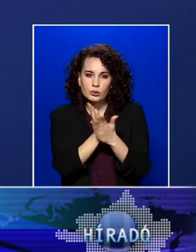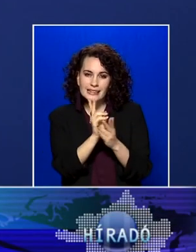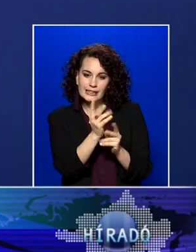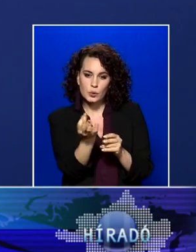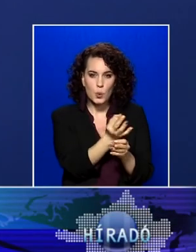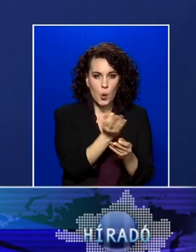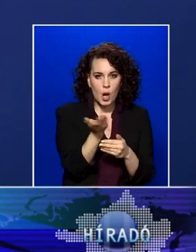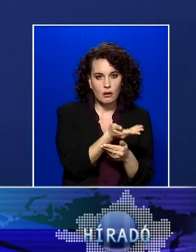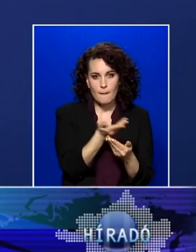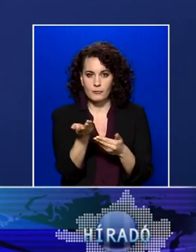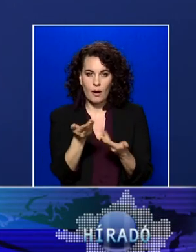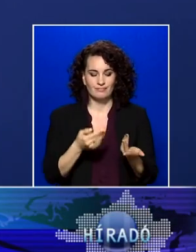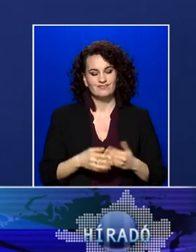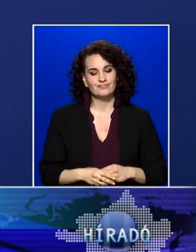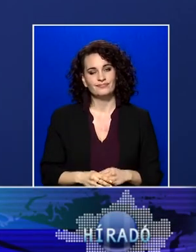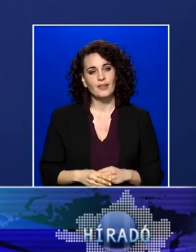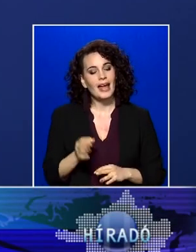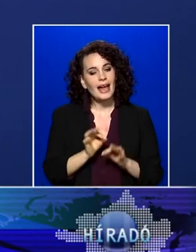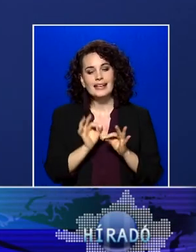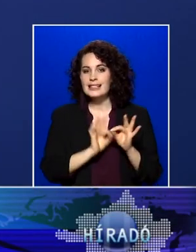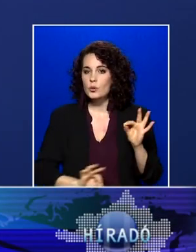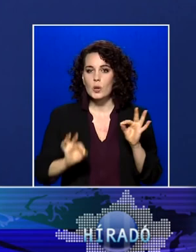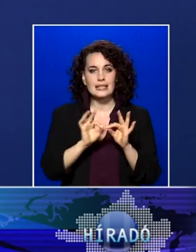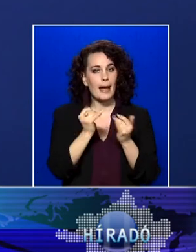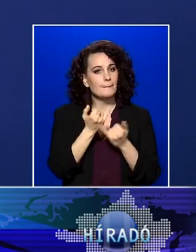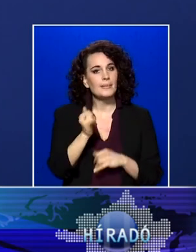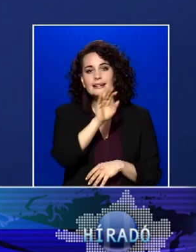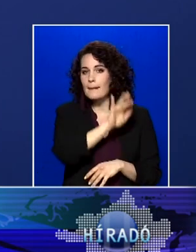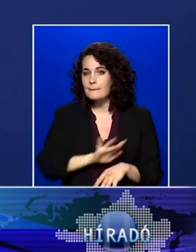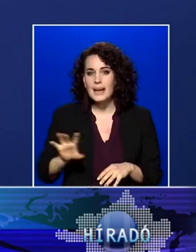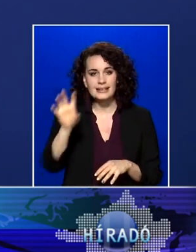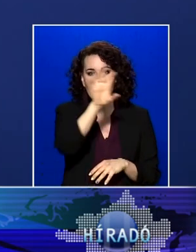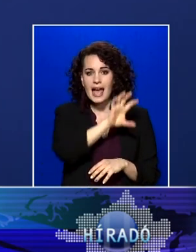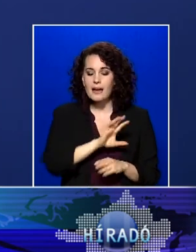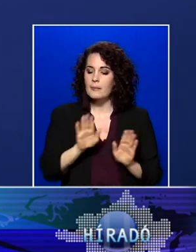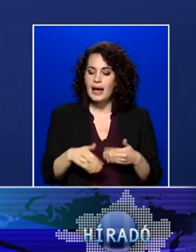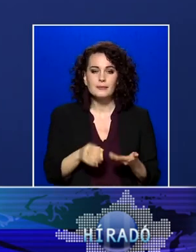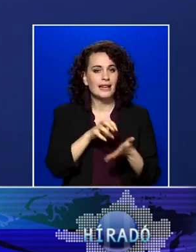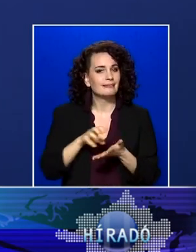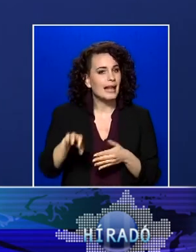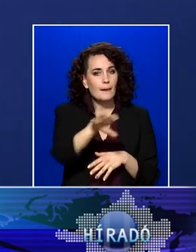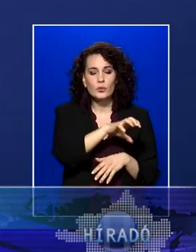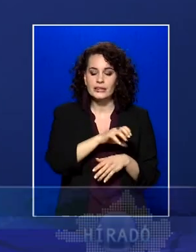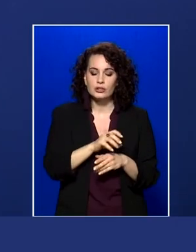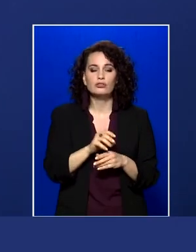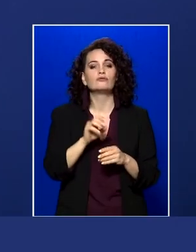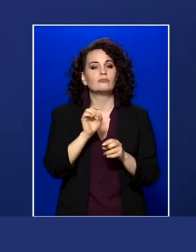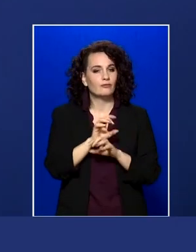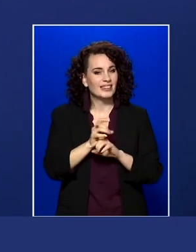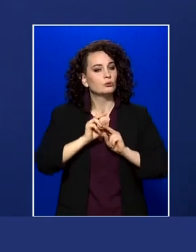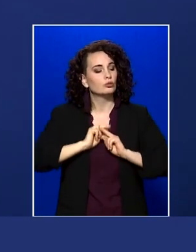egész ország minden megyéjében és bármelyik településen jelen van a